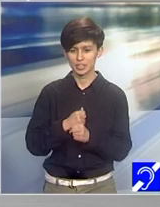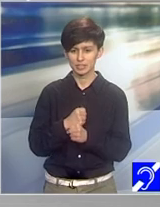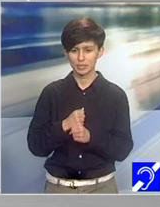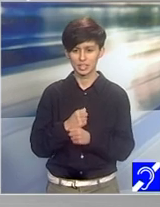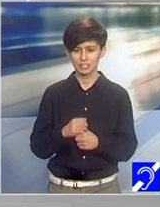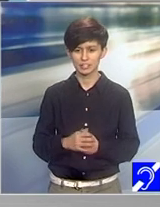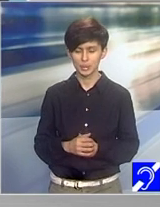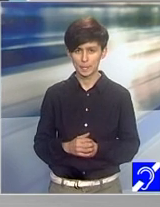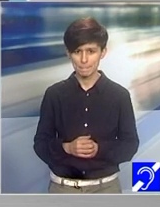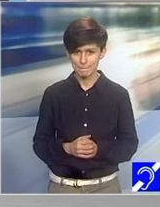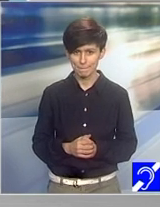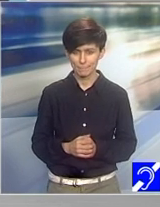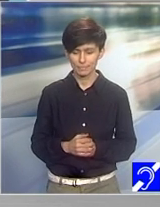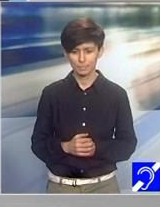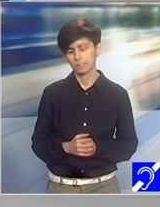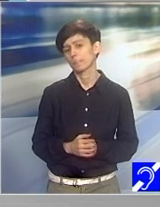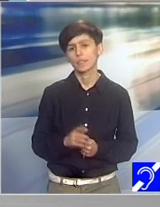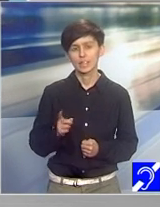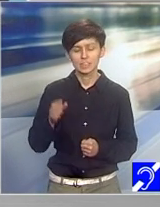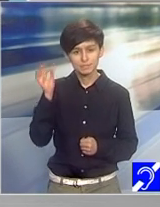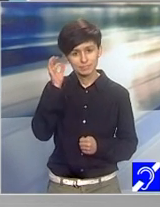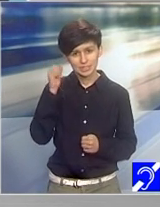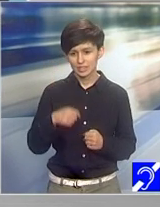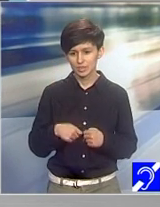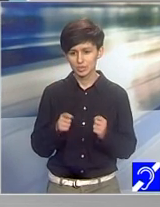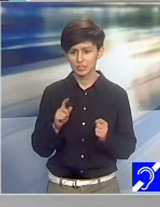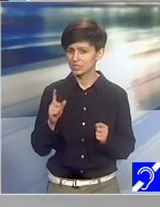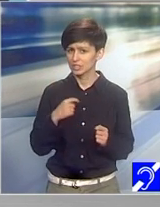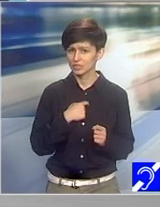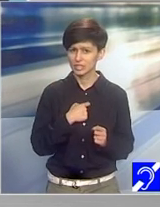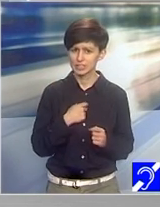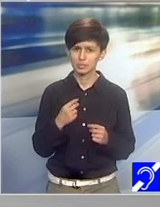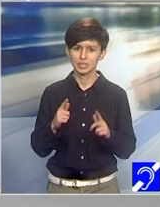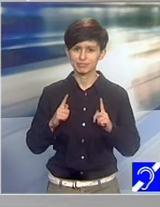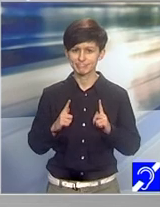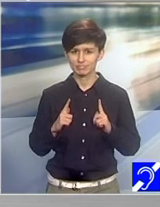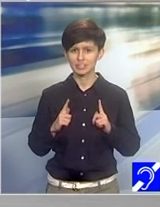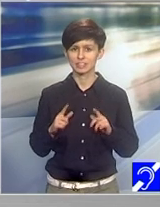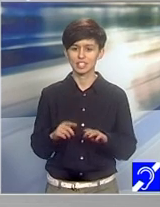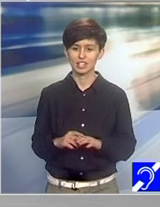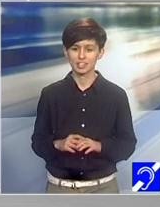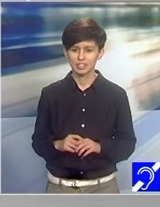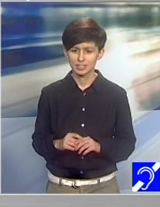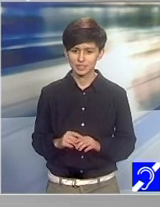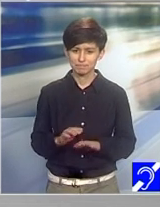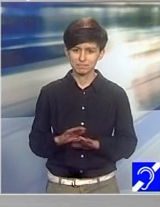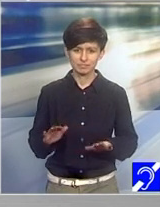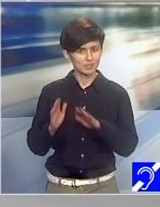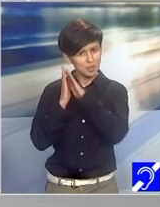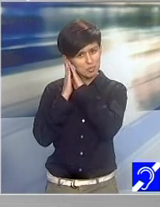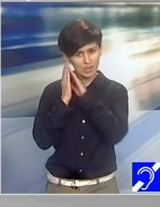Exact. Să audă toată lumea. Nu-i bine să stai așa tolănit în pat, în